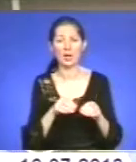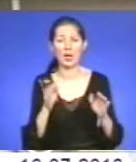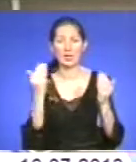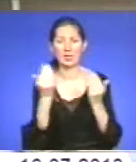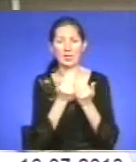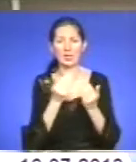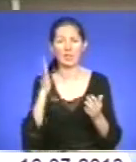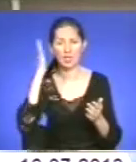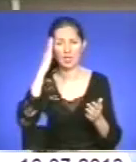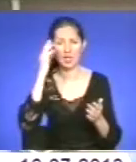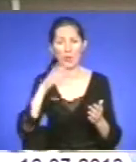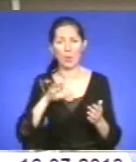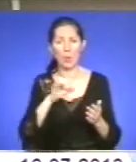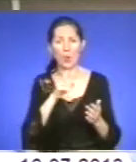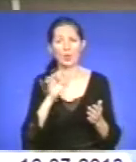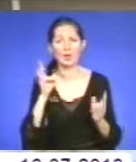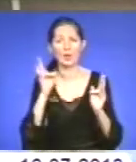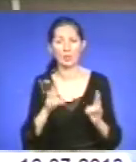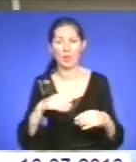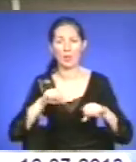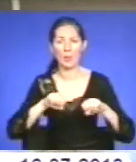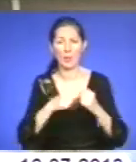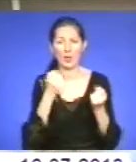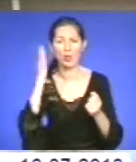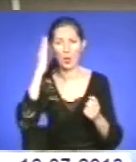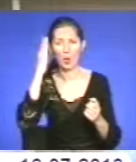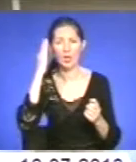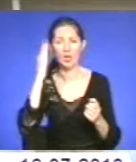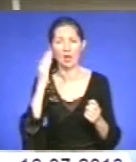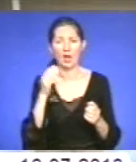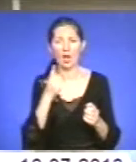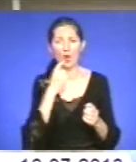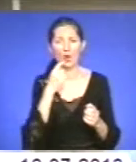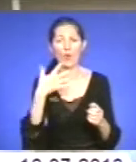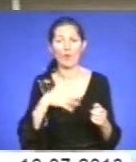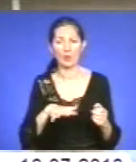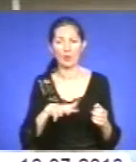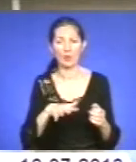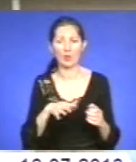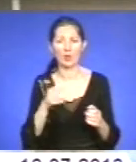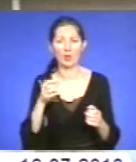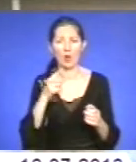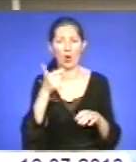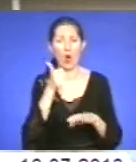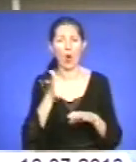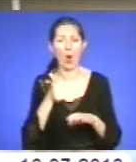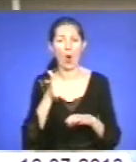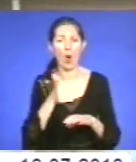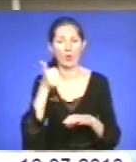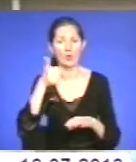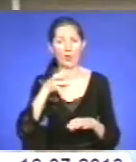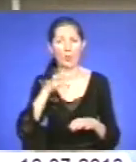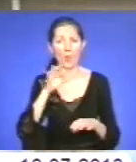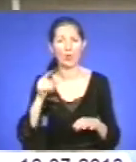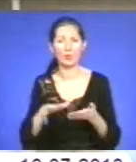травми, переломів склепіння та основи черепа, крововиливів у речовину та підречовину головного мозку з частковою руйнацією головного